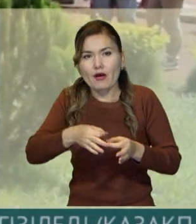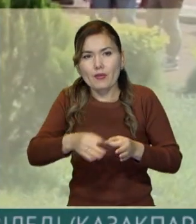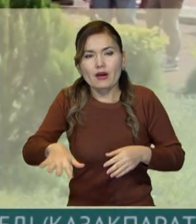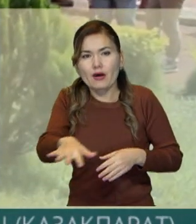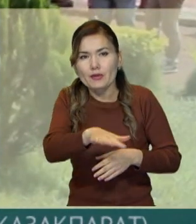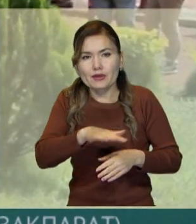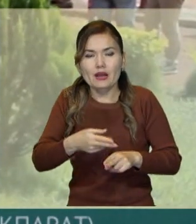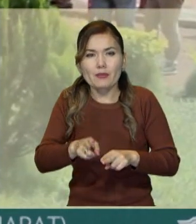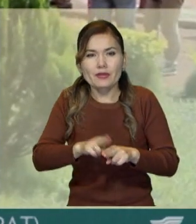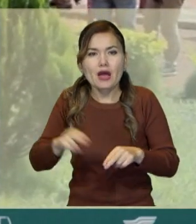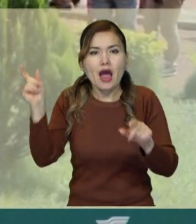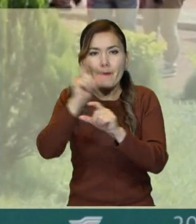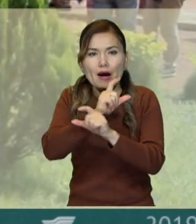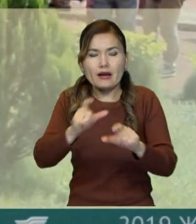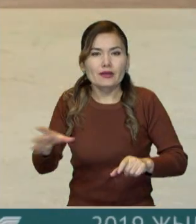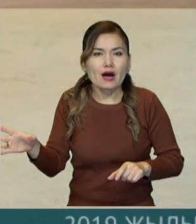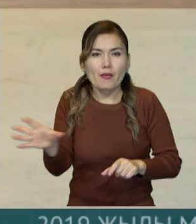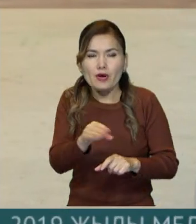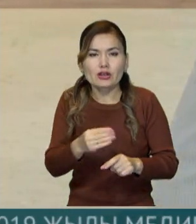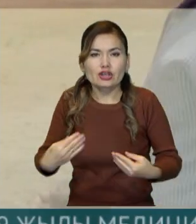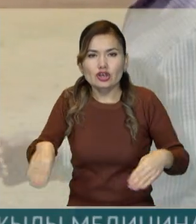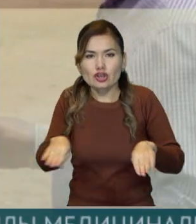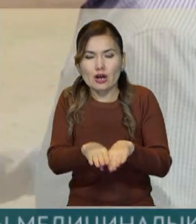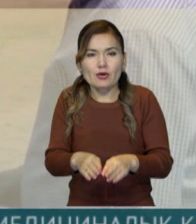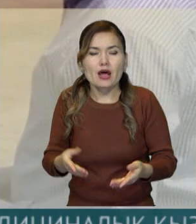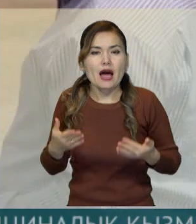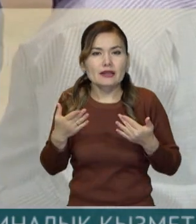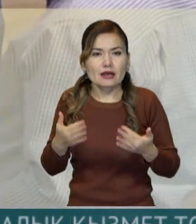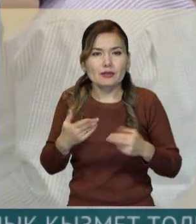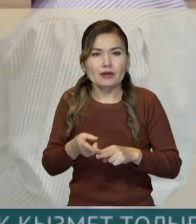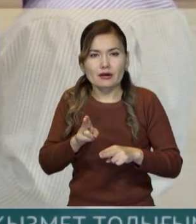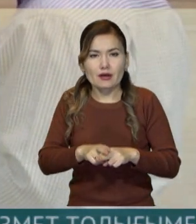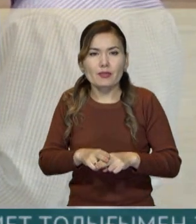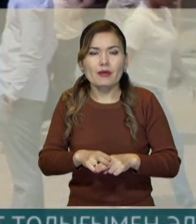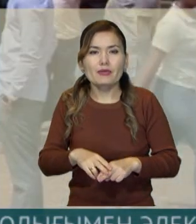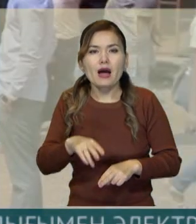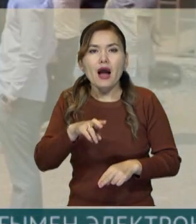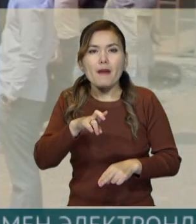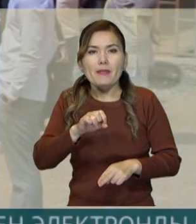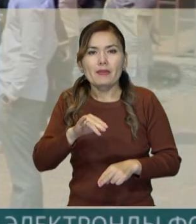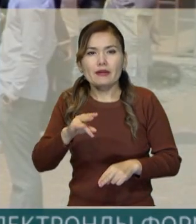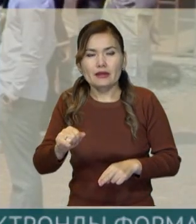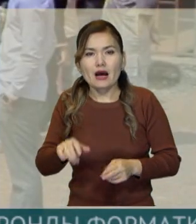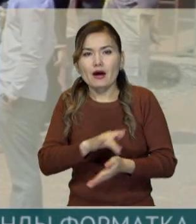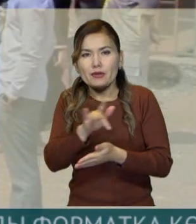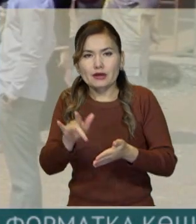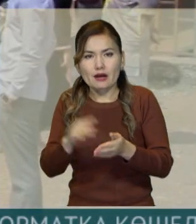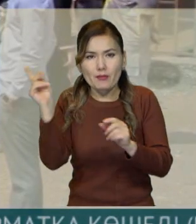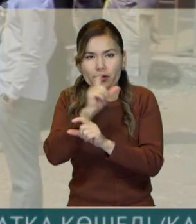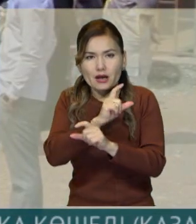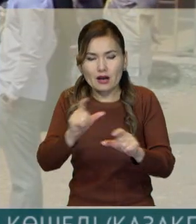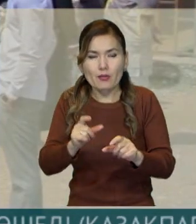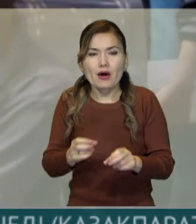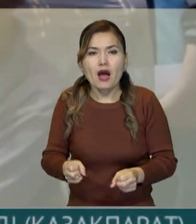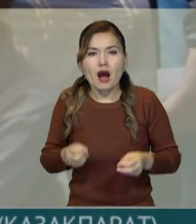француз тілінде білім беретін мектептердің барлығын жабуды талап етуде. Бұған дейін хабарлағандай, Баменда қаласындағы мектептердің